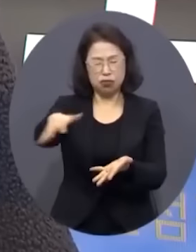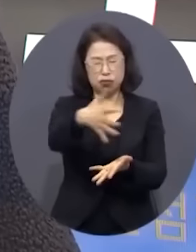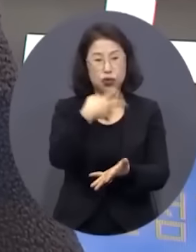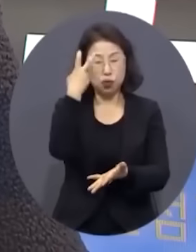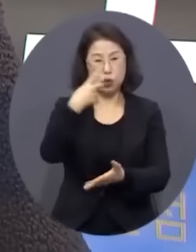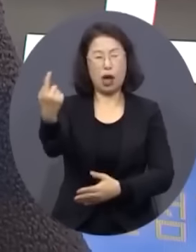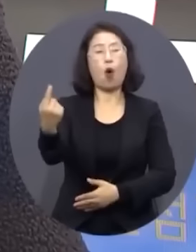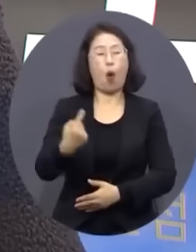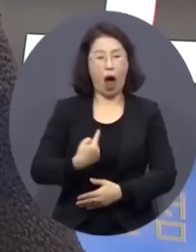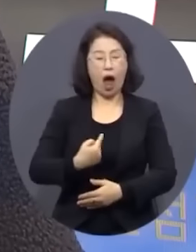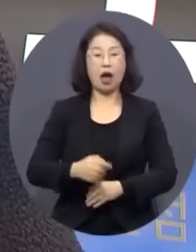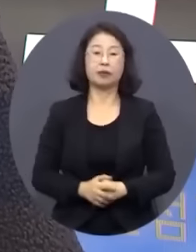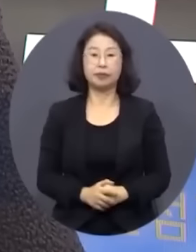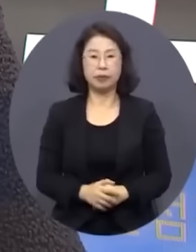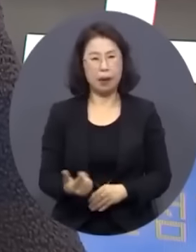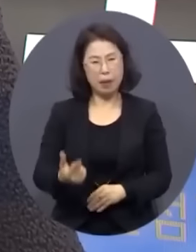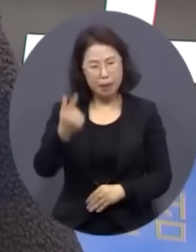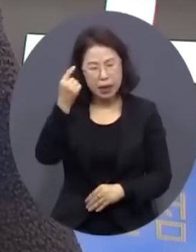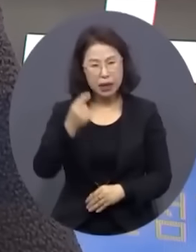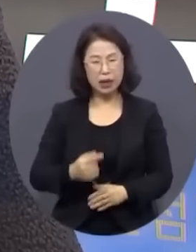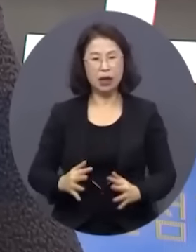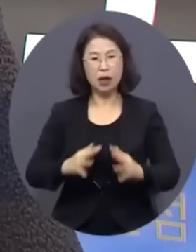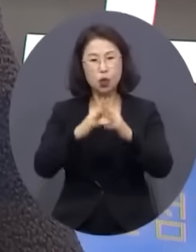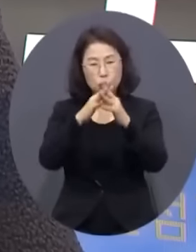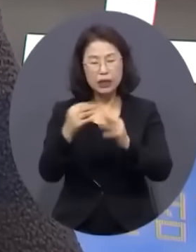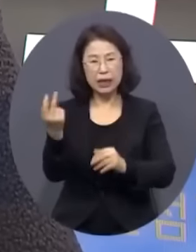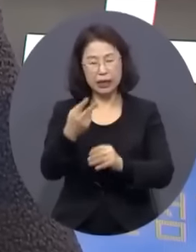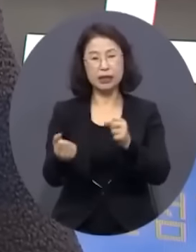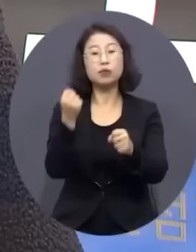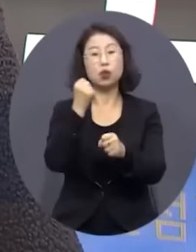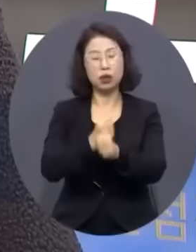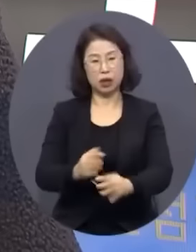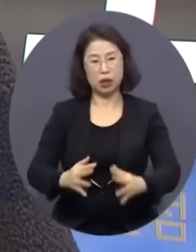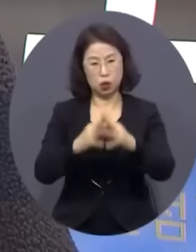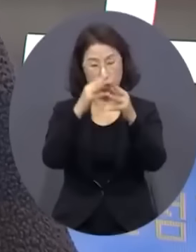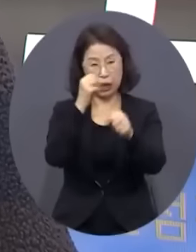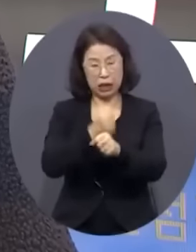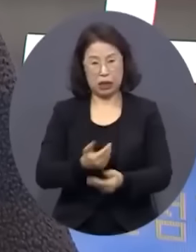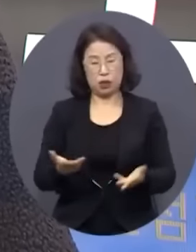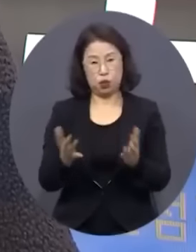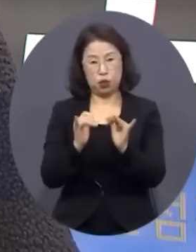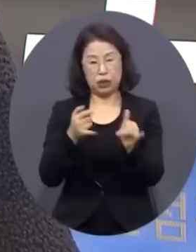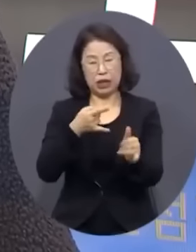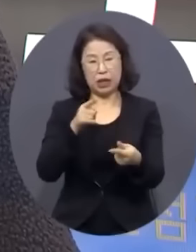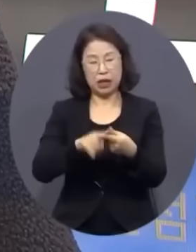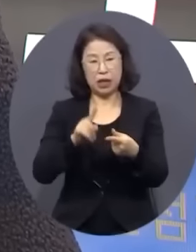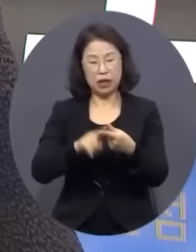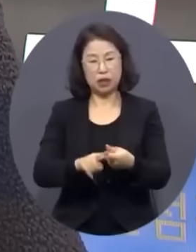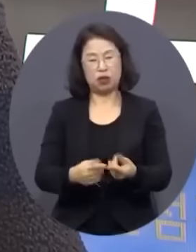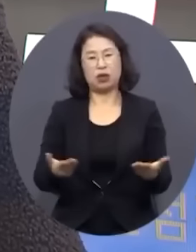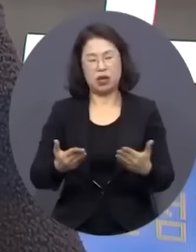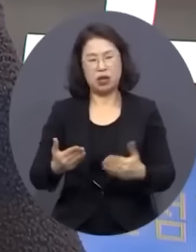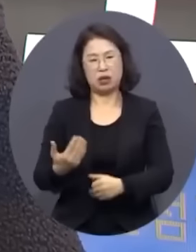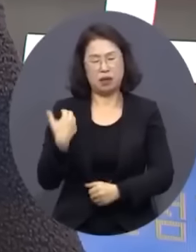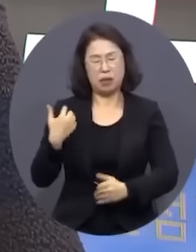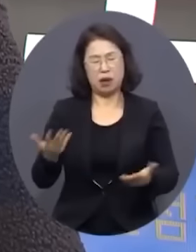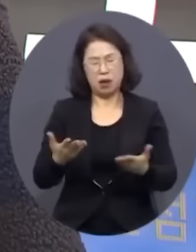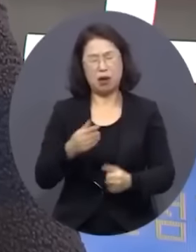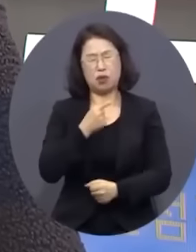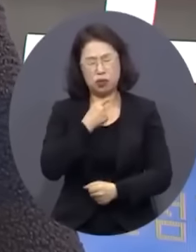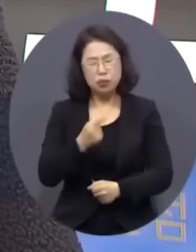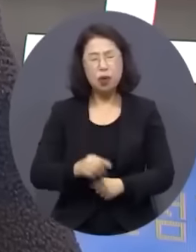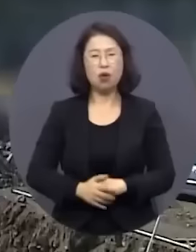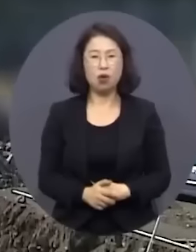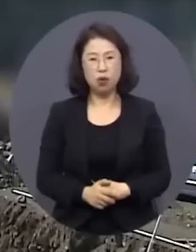나와가지고 빨리 공사가 진행이 돼서 노동자들이 현장으로 다시 출근할